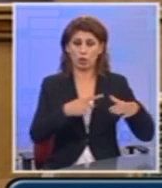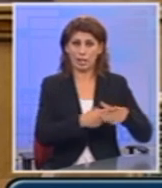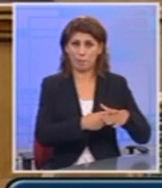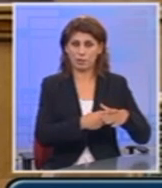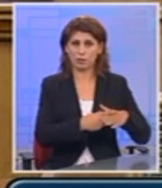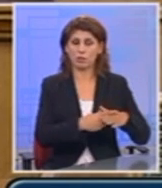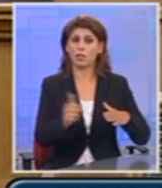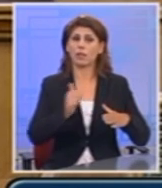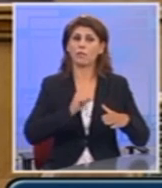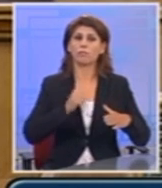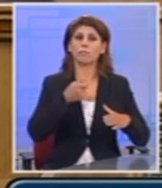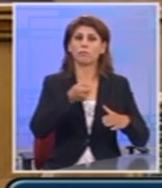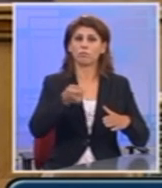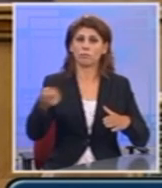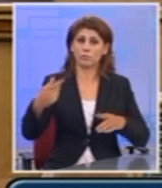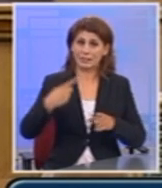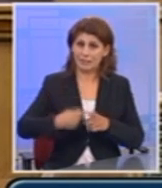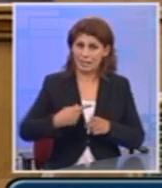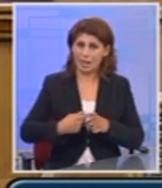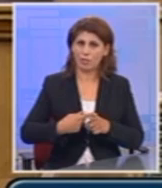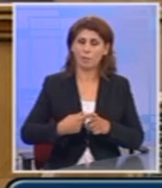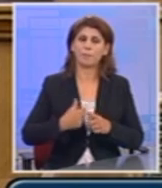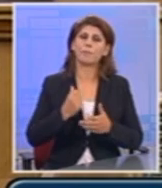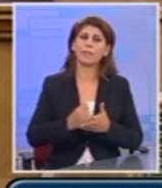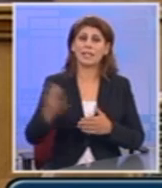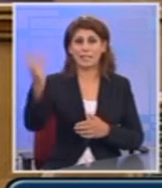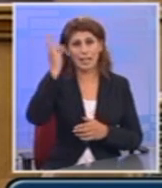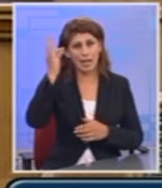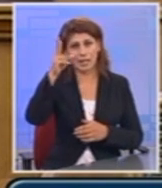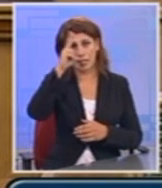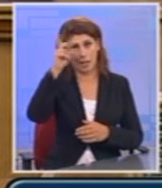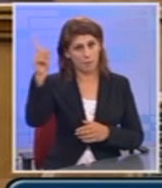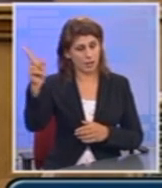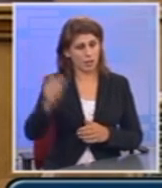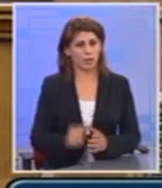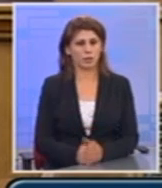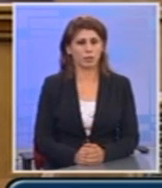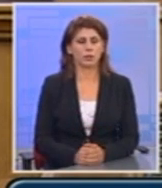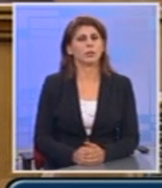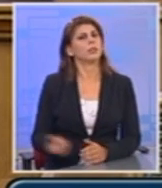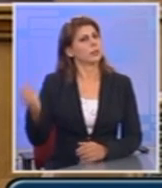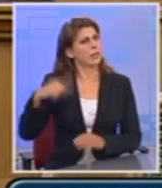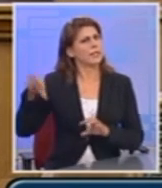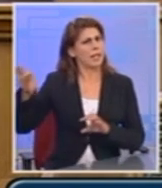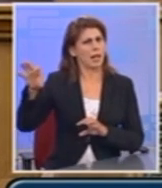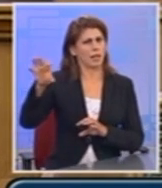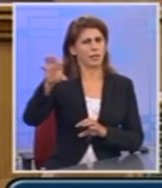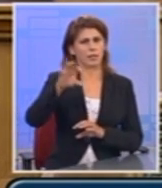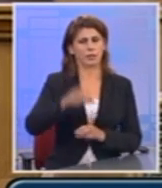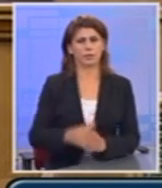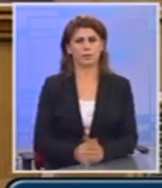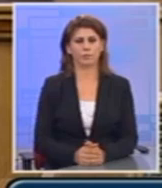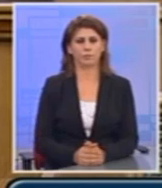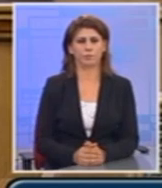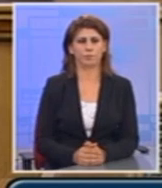ιδιωτικών πιστωτών τόσο στην ελλάδα όσο και στη γαλλία τη γερμανία και αλλού